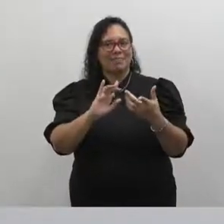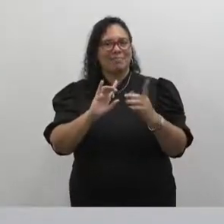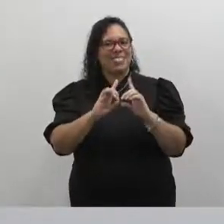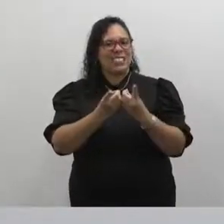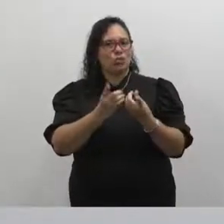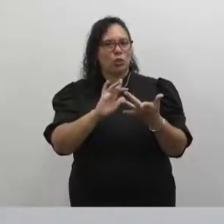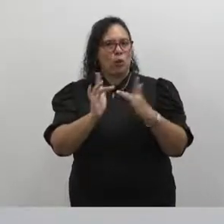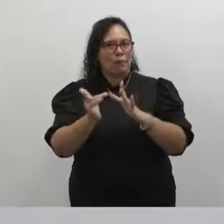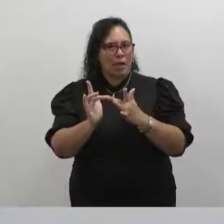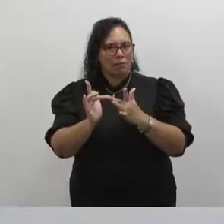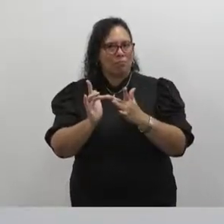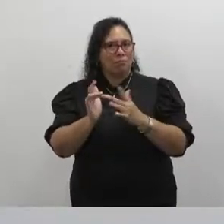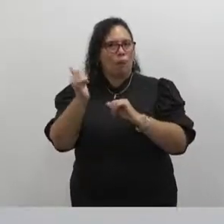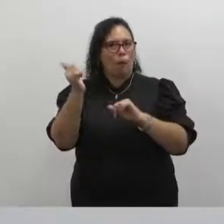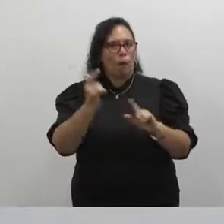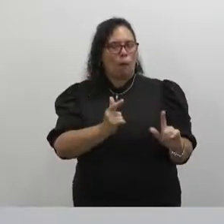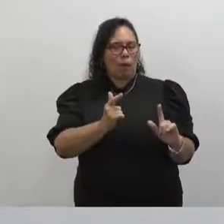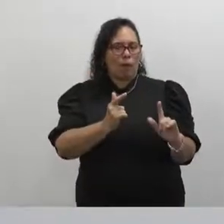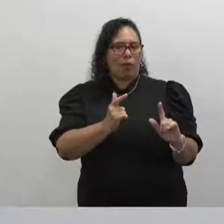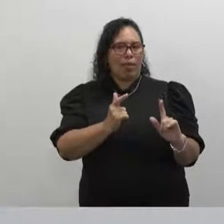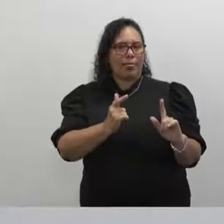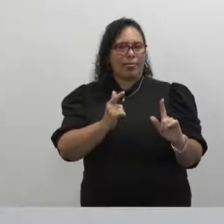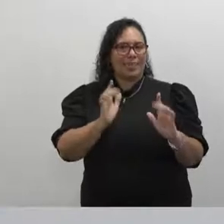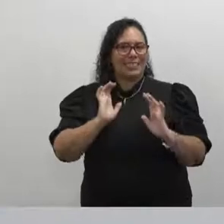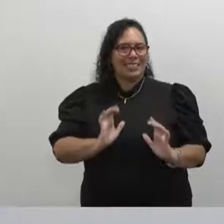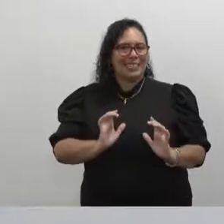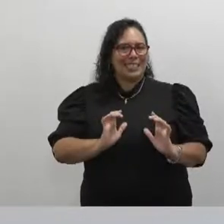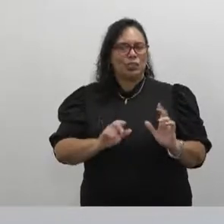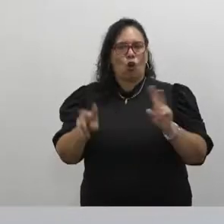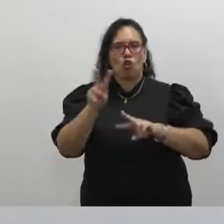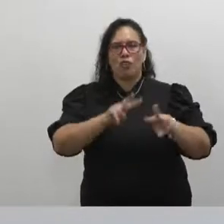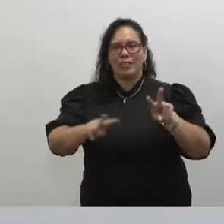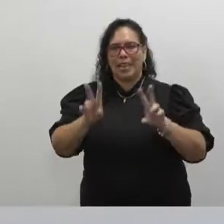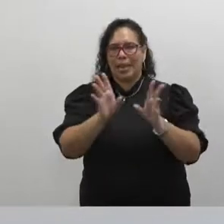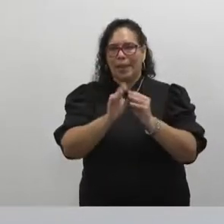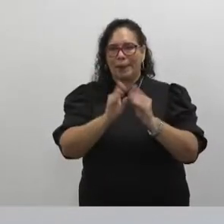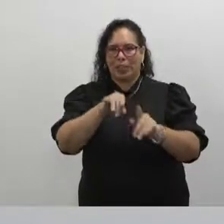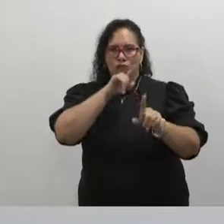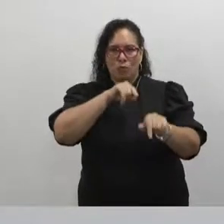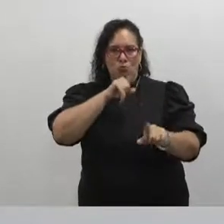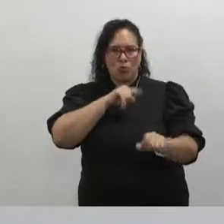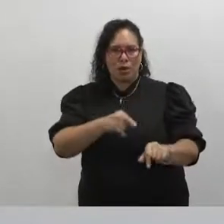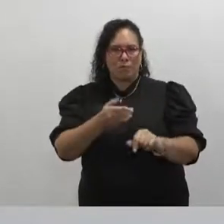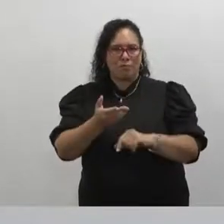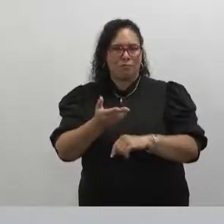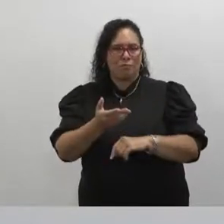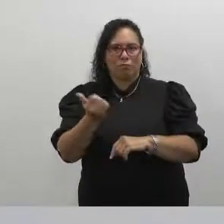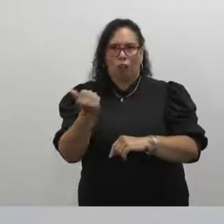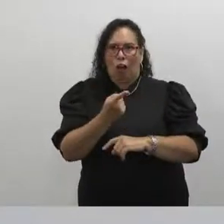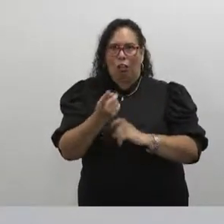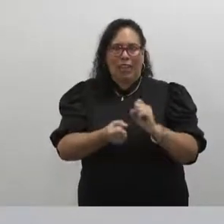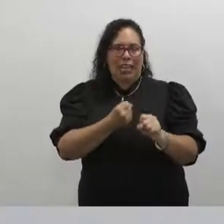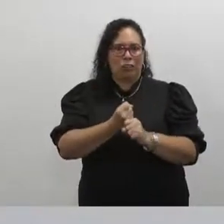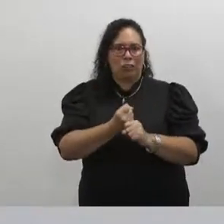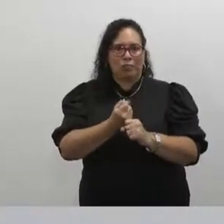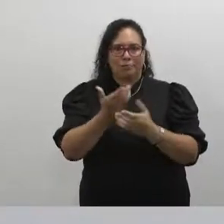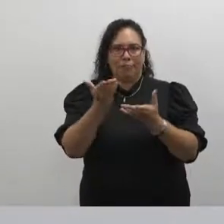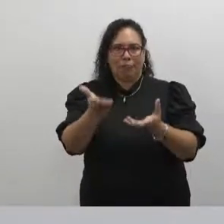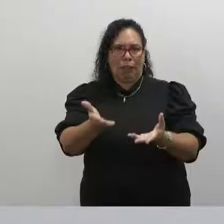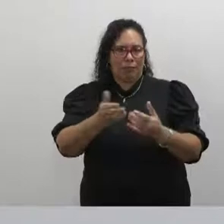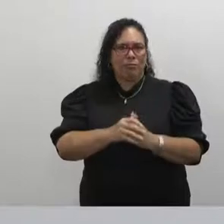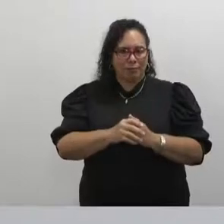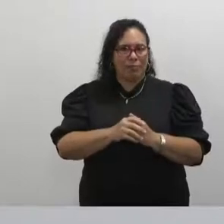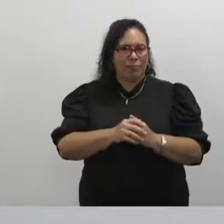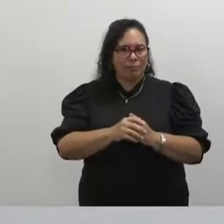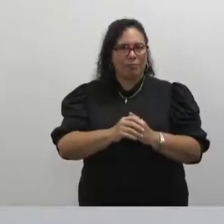bắt đầu chỉ phun miền trung phục quạt hái nâng lời ca tụ phun bao dân cái nạn cam ca ô sai rồi bỏ bắt chưa phun cứ kì